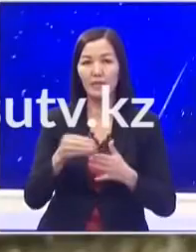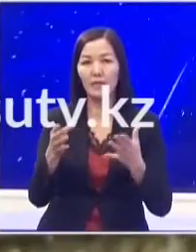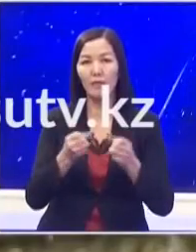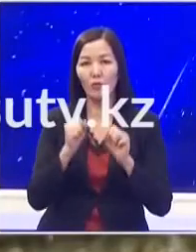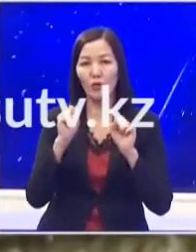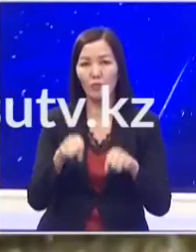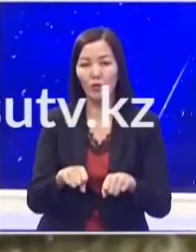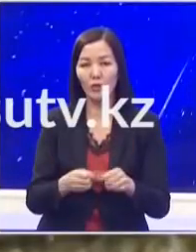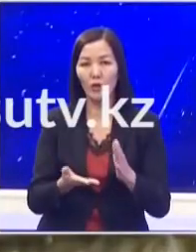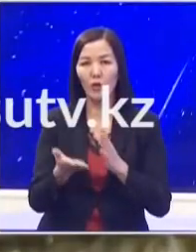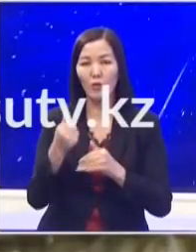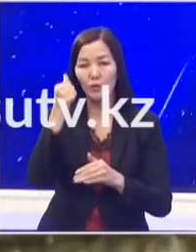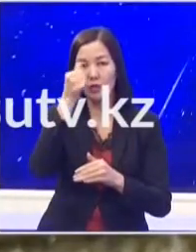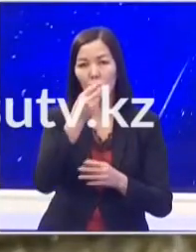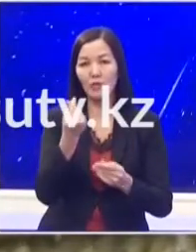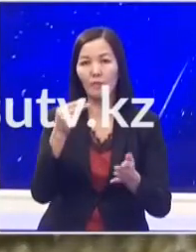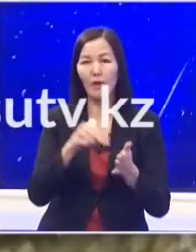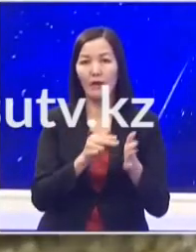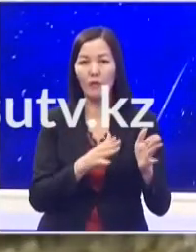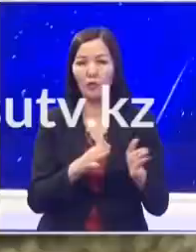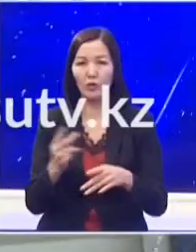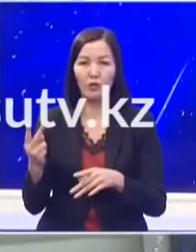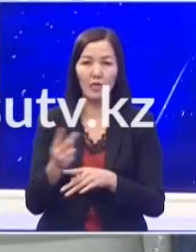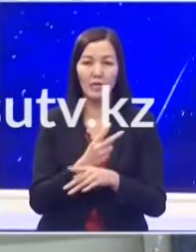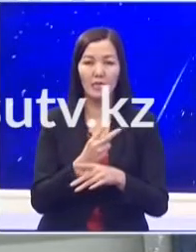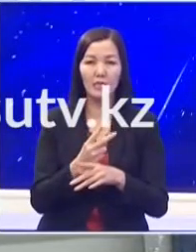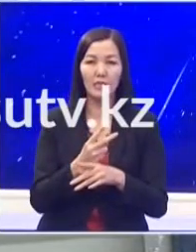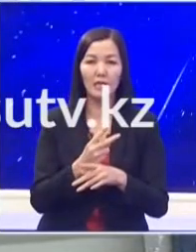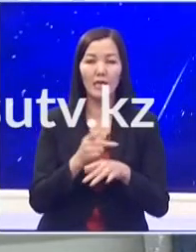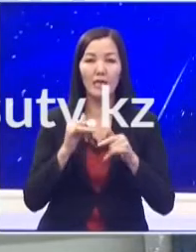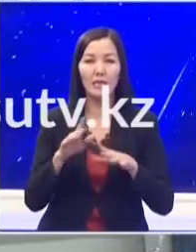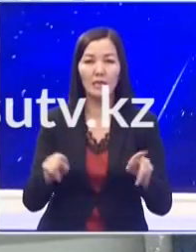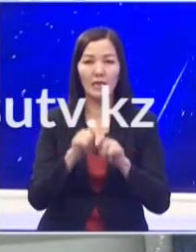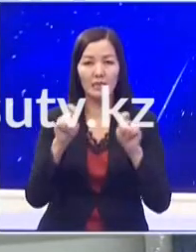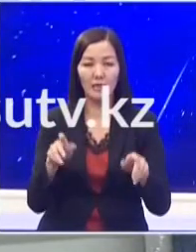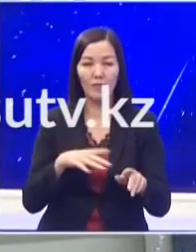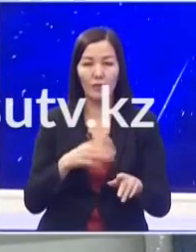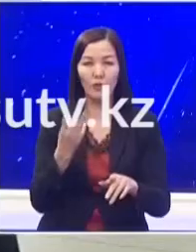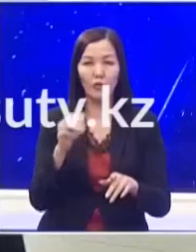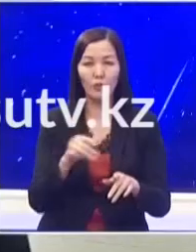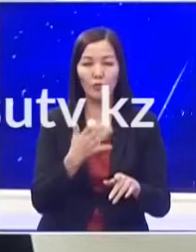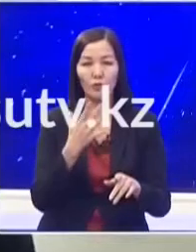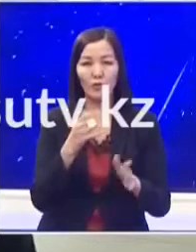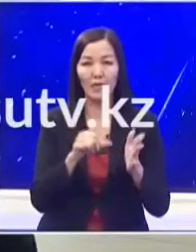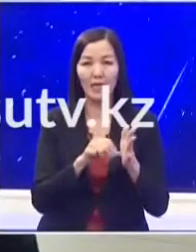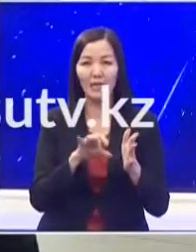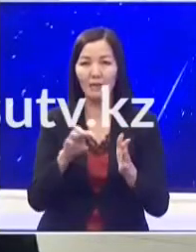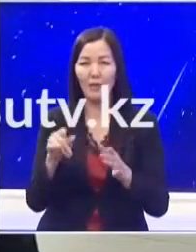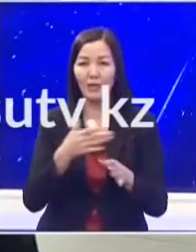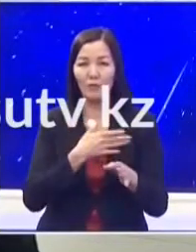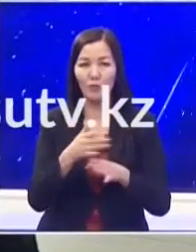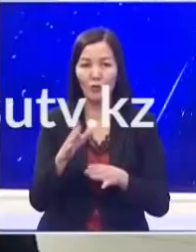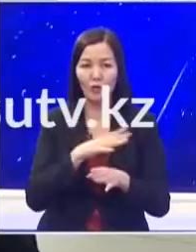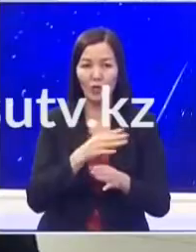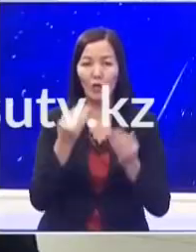Өткен жылы бағаны тұрақтандырудың екінші механизмі іске қосылған болатын. Осы мақсатқа 4,6 миллиард теңге